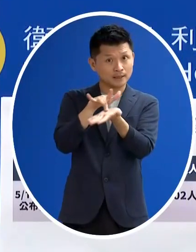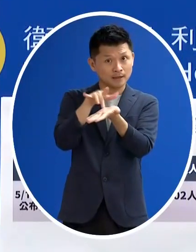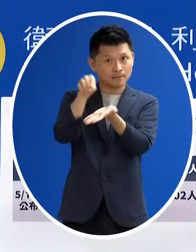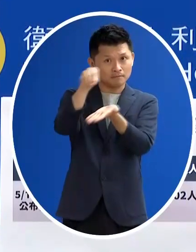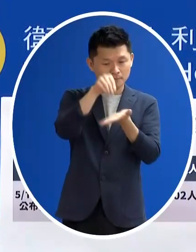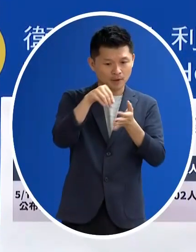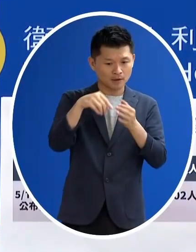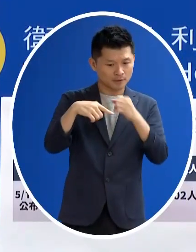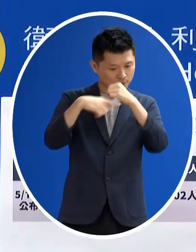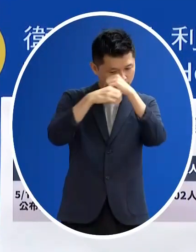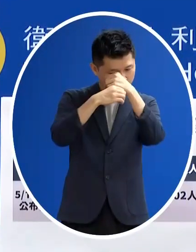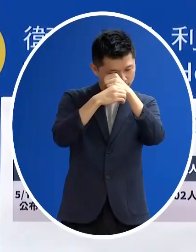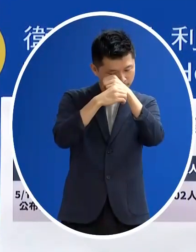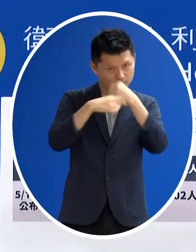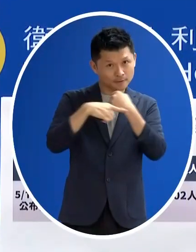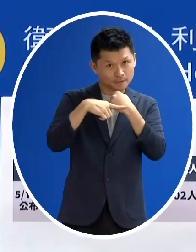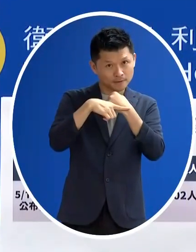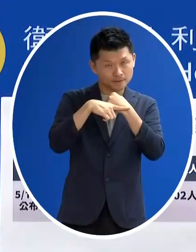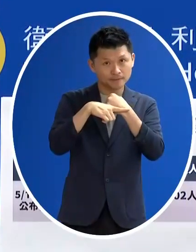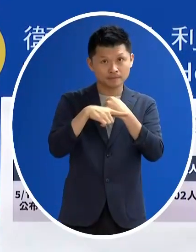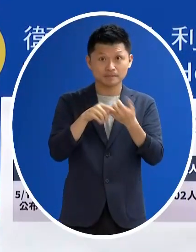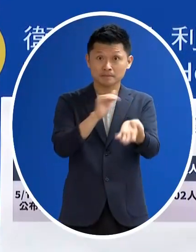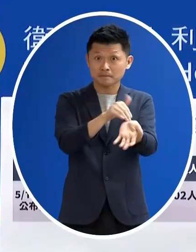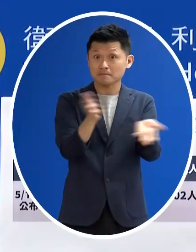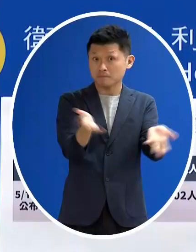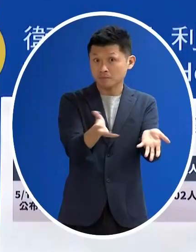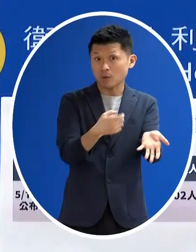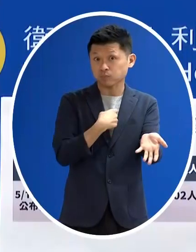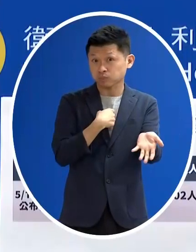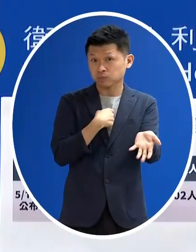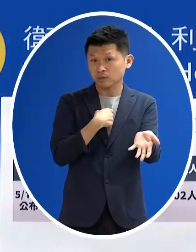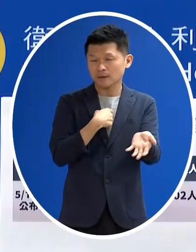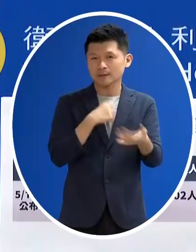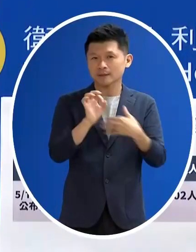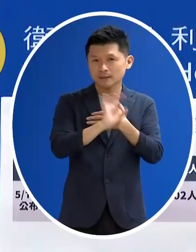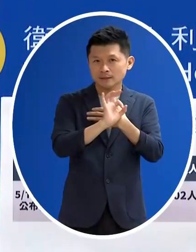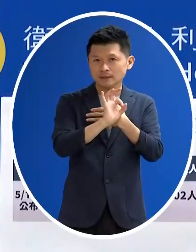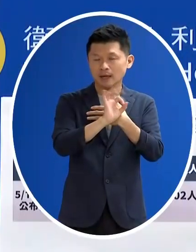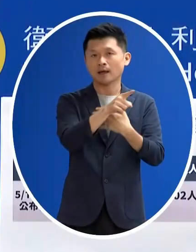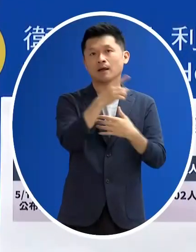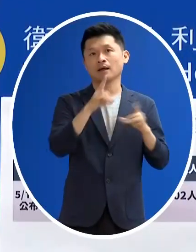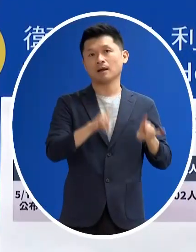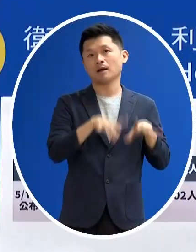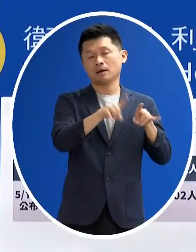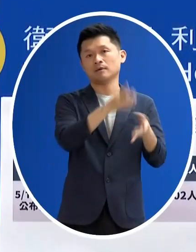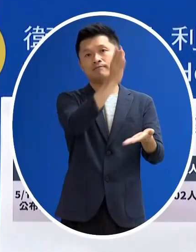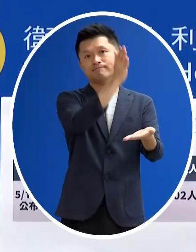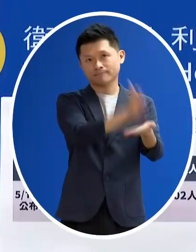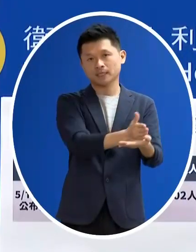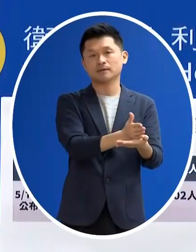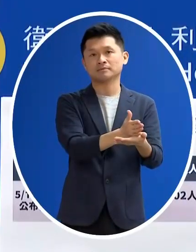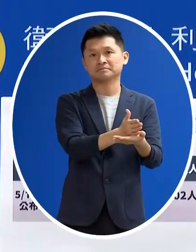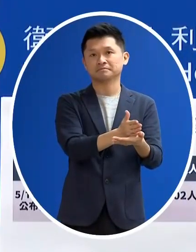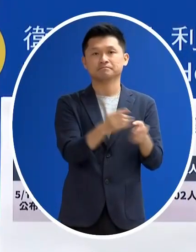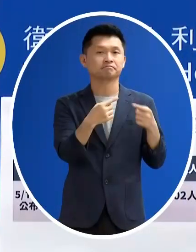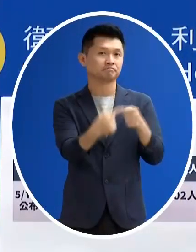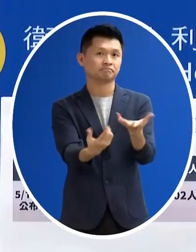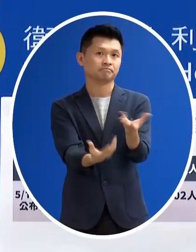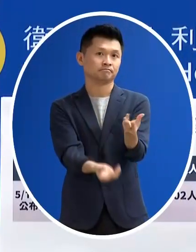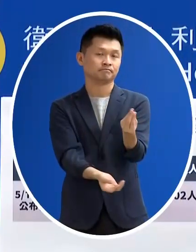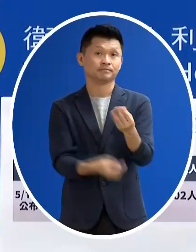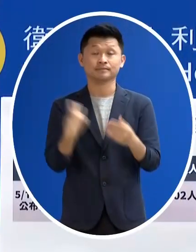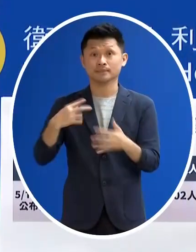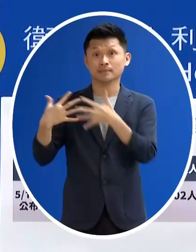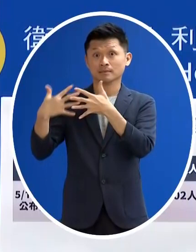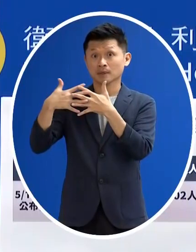在临床上使用，可是后来他们自己就叫停了，他们也不再使用这个药物。那此外美国的